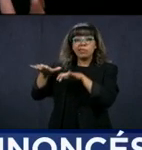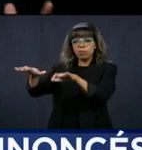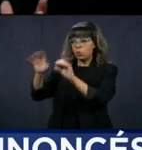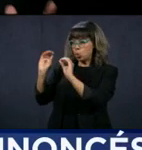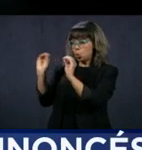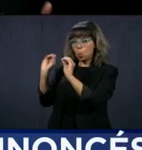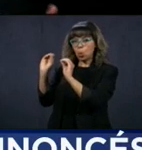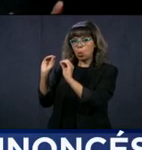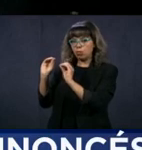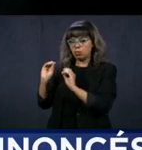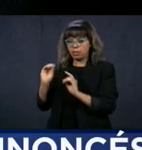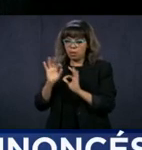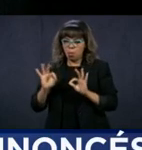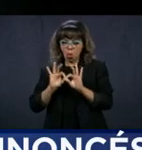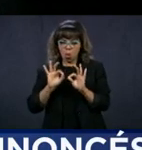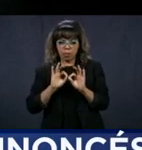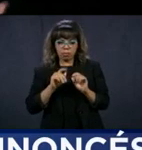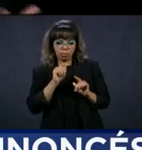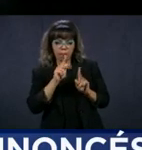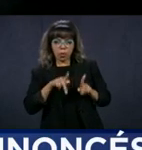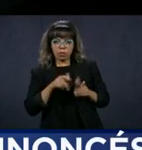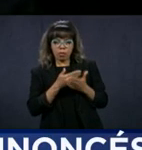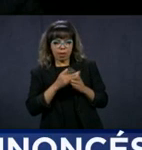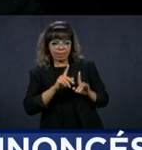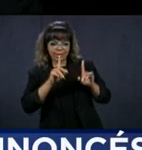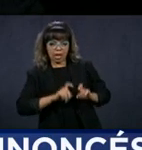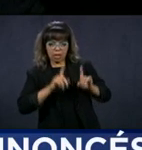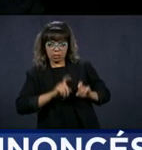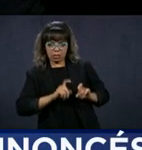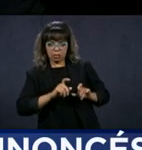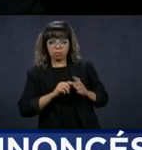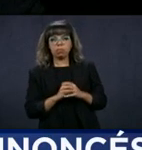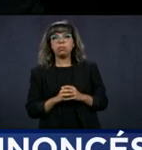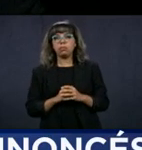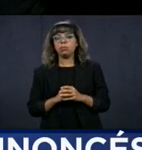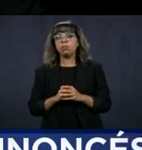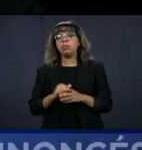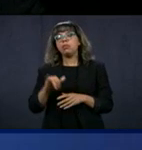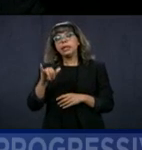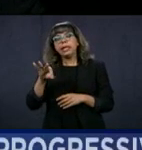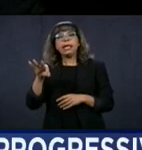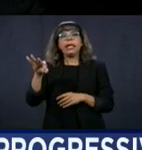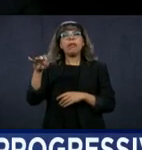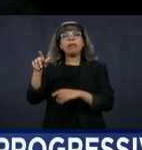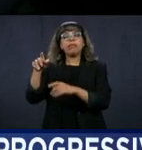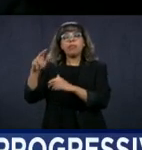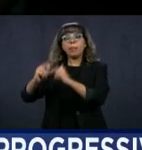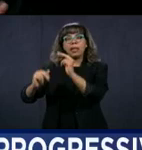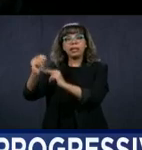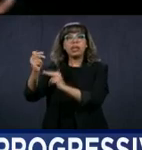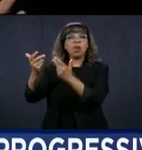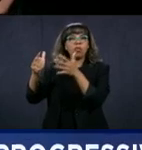dans une zone où il y a des cas de COVID-19, il n'y aura pas de nécessité d'être testé.